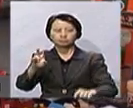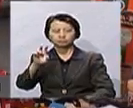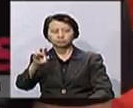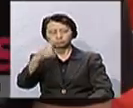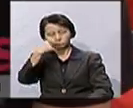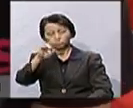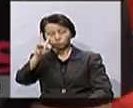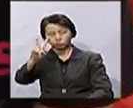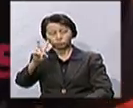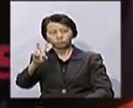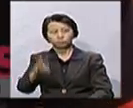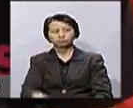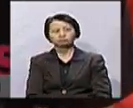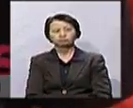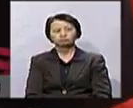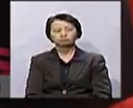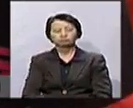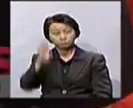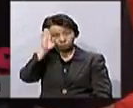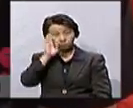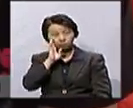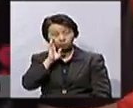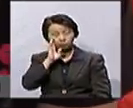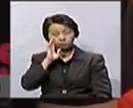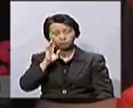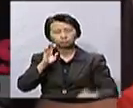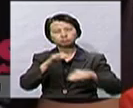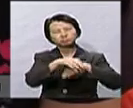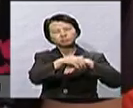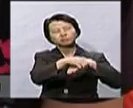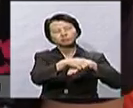2 gol. Skor untuk Belgium England,